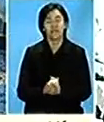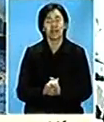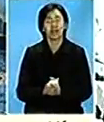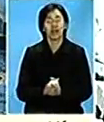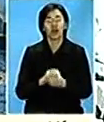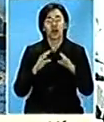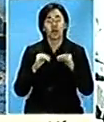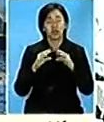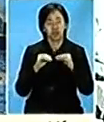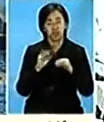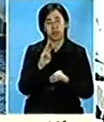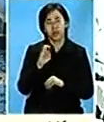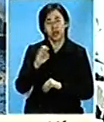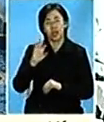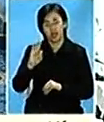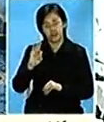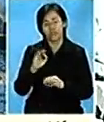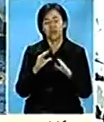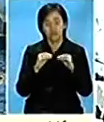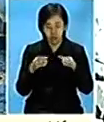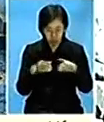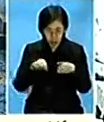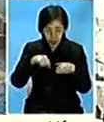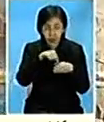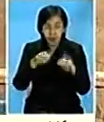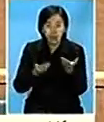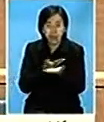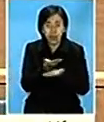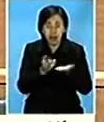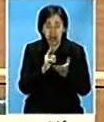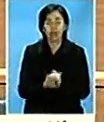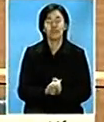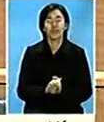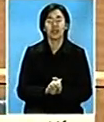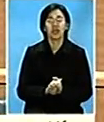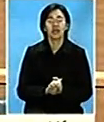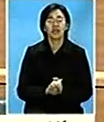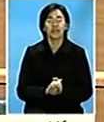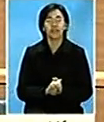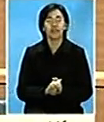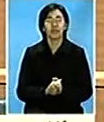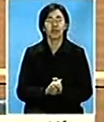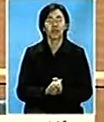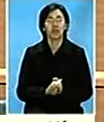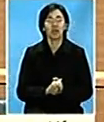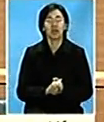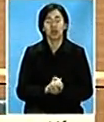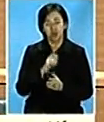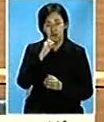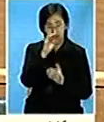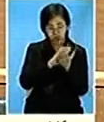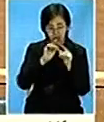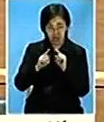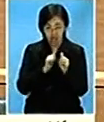Forum นะครับเป็นรีพอร์ตในเรื่องเป็นรายงานในเรื่อง Global Competitiveness นะฮะความสามารถในการแข่งขันของประเทศต่